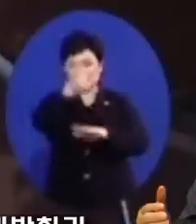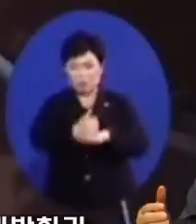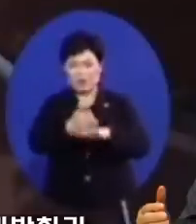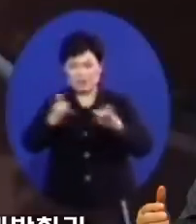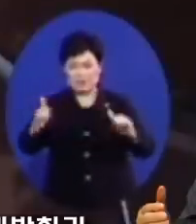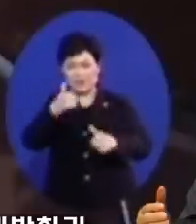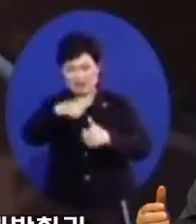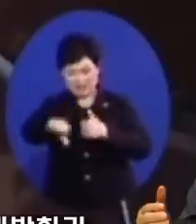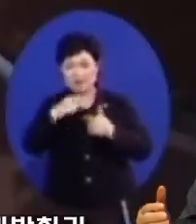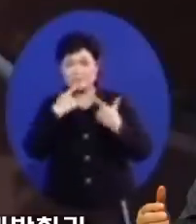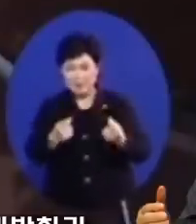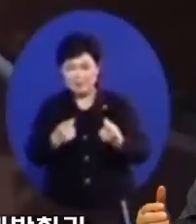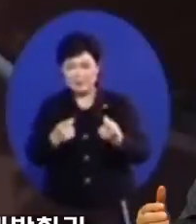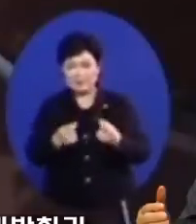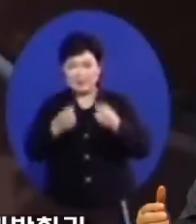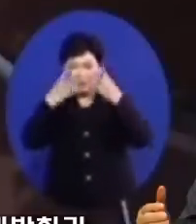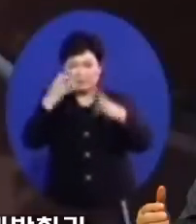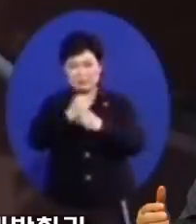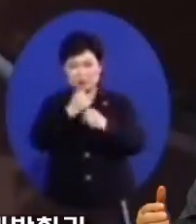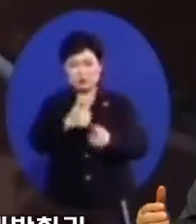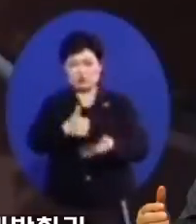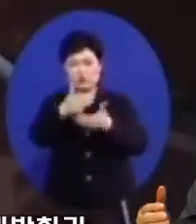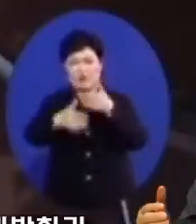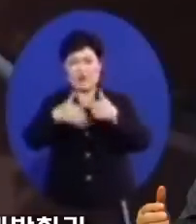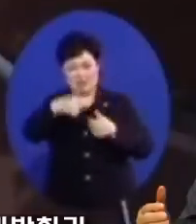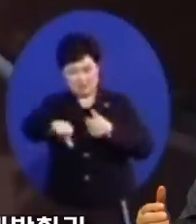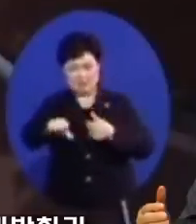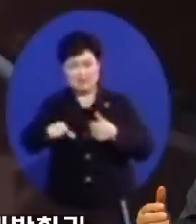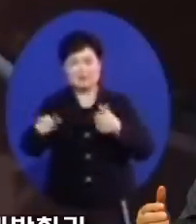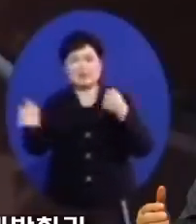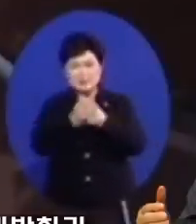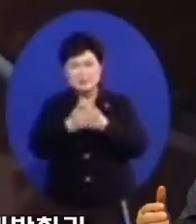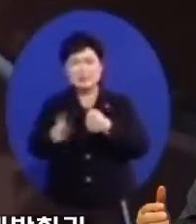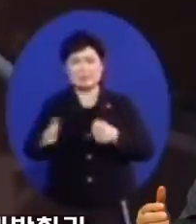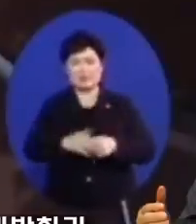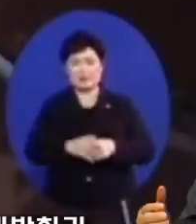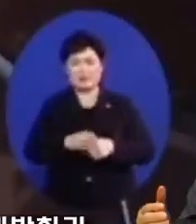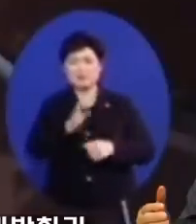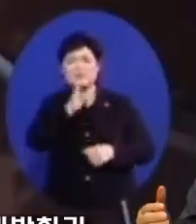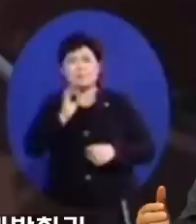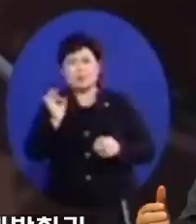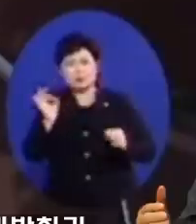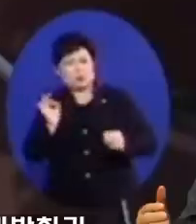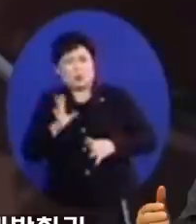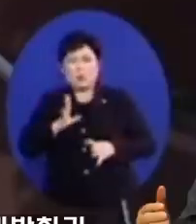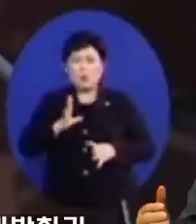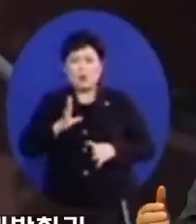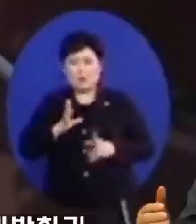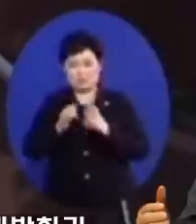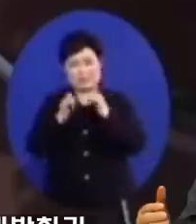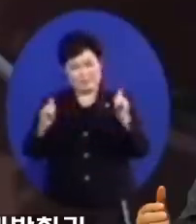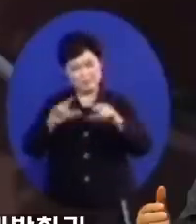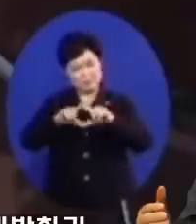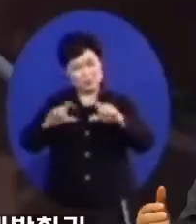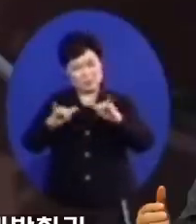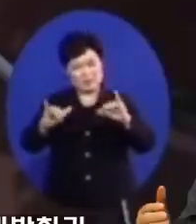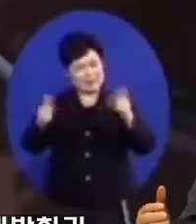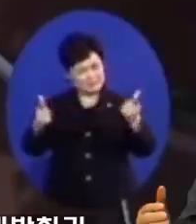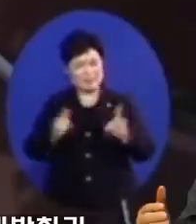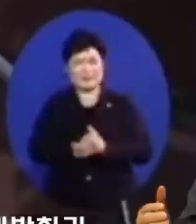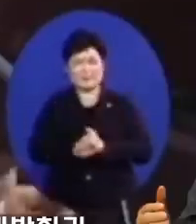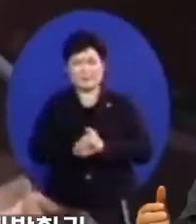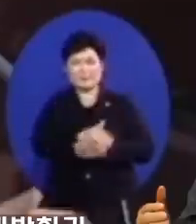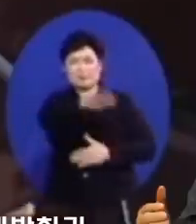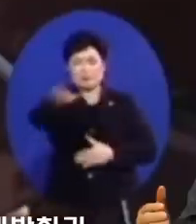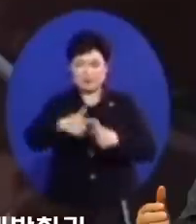아들입니다. 창조주의 아들입니다. 그러니 비상한 존재인 것입니다. 보통 사람이 아닙니다.